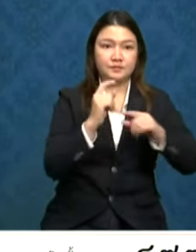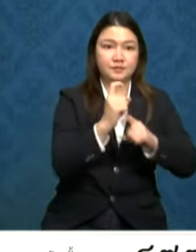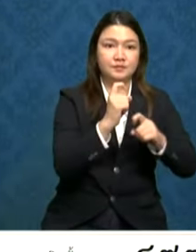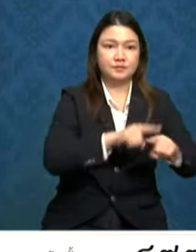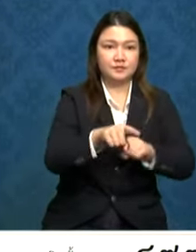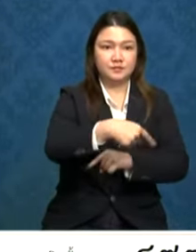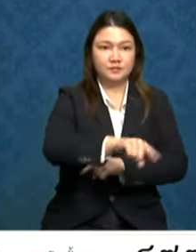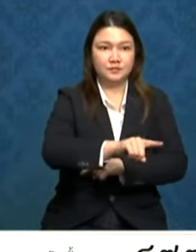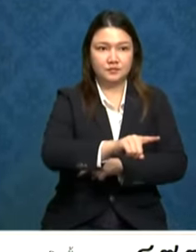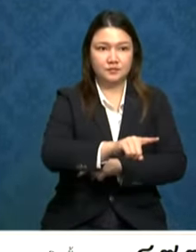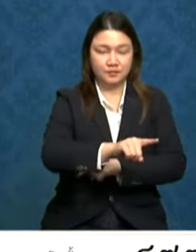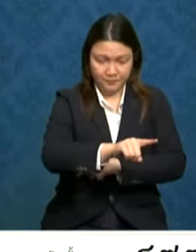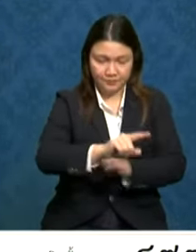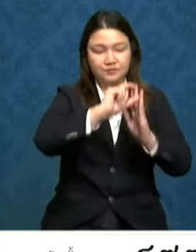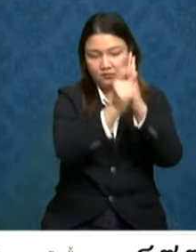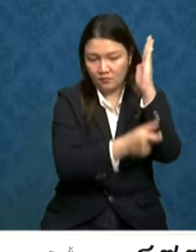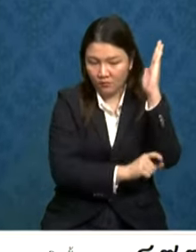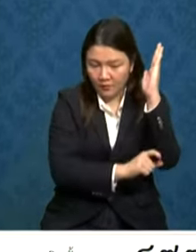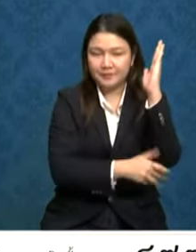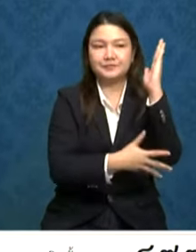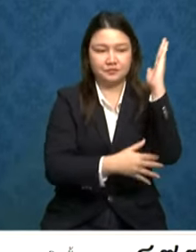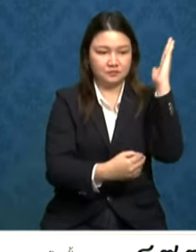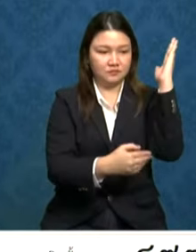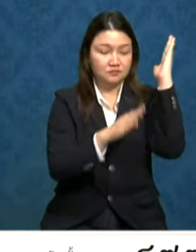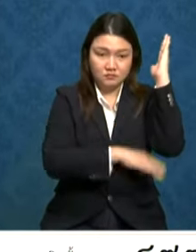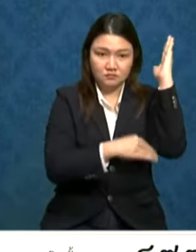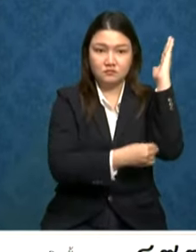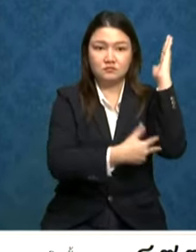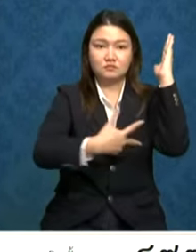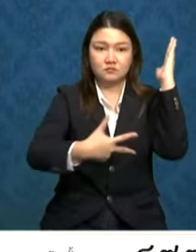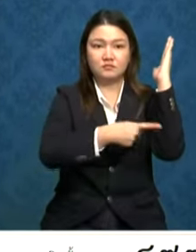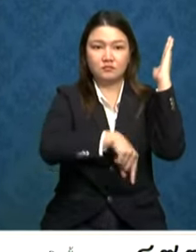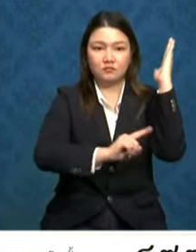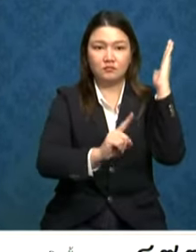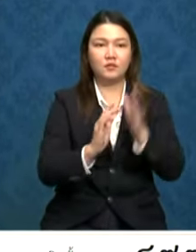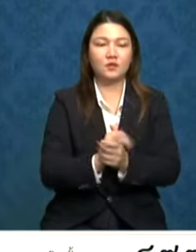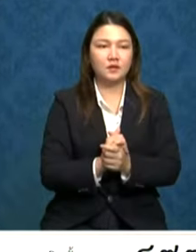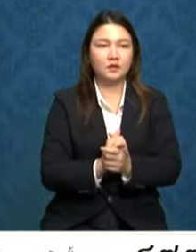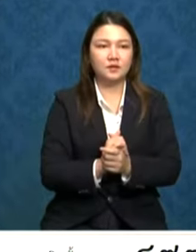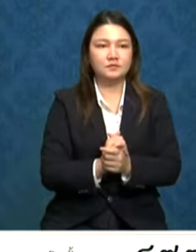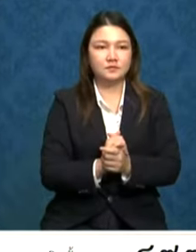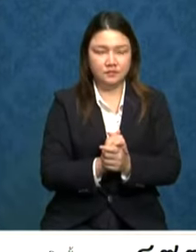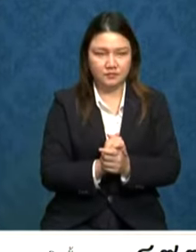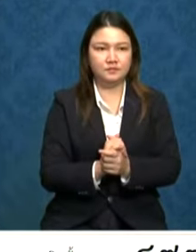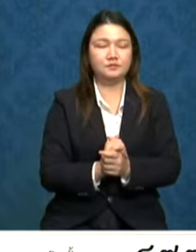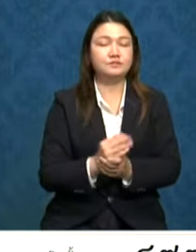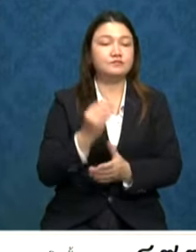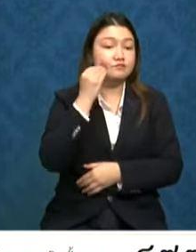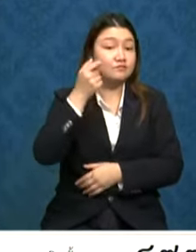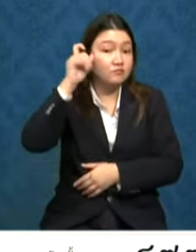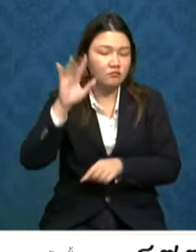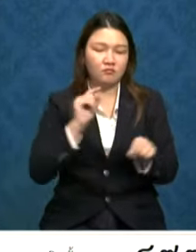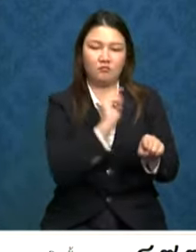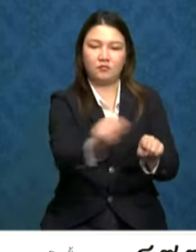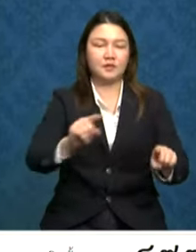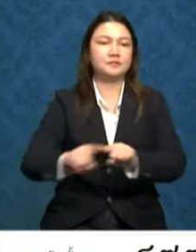เช่นเขตเข็บชายแดนนะครับอย่าง 3จังหวัดชายแดนภาคใต้แล้วก็พื้นที่ที่ลำบากทุรกันดารซึ่ง